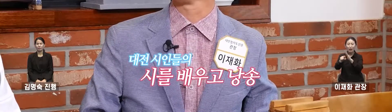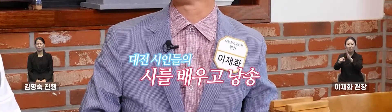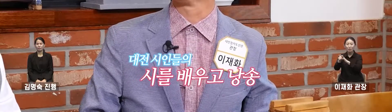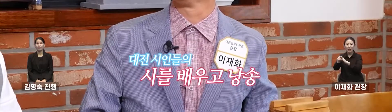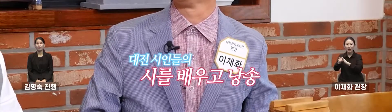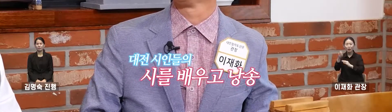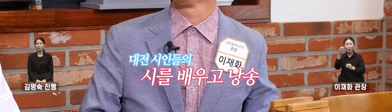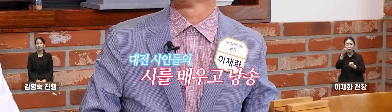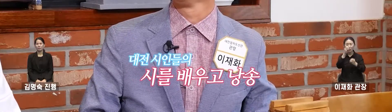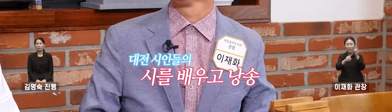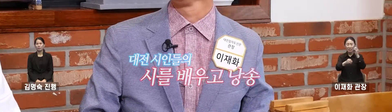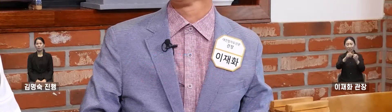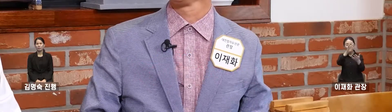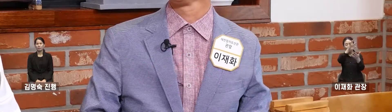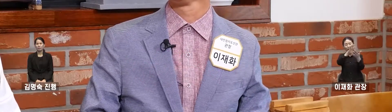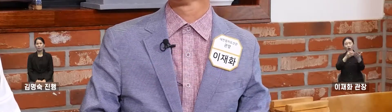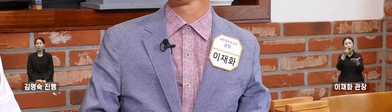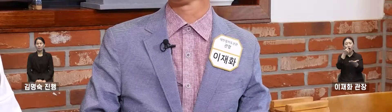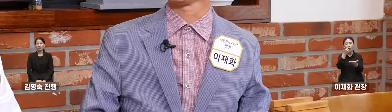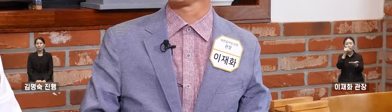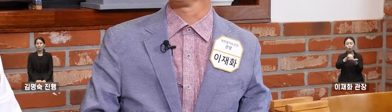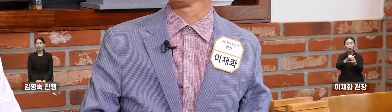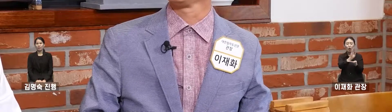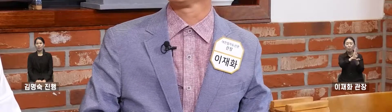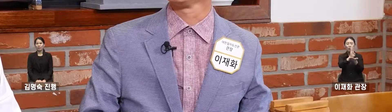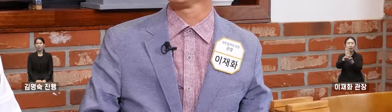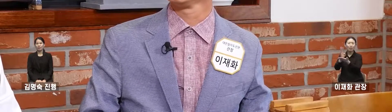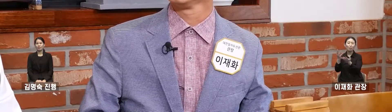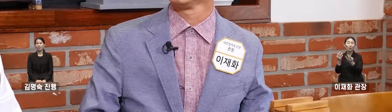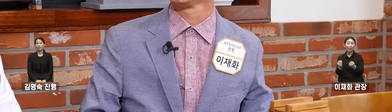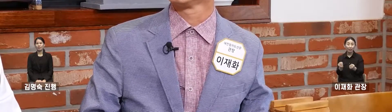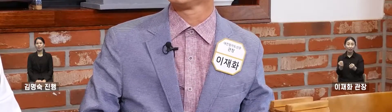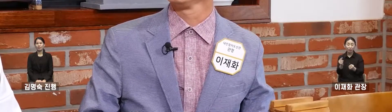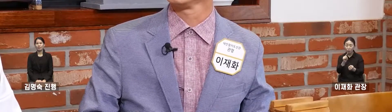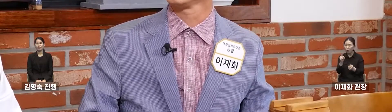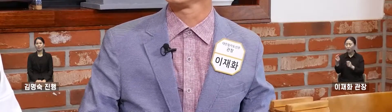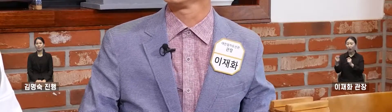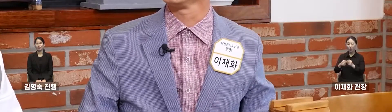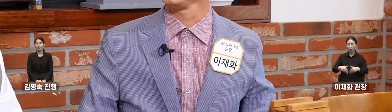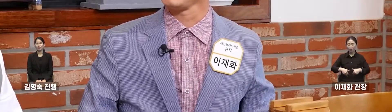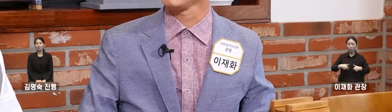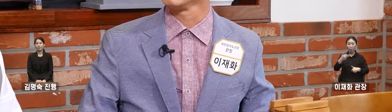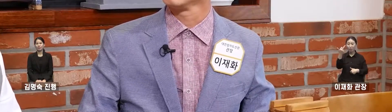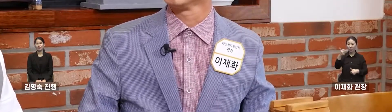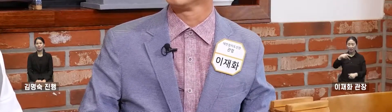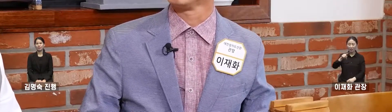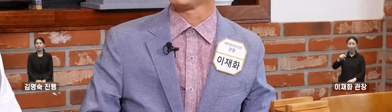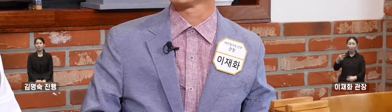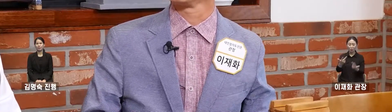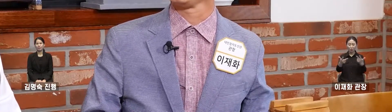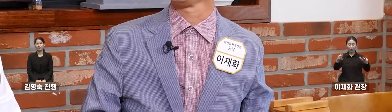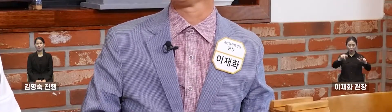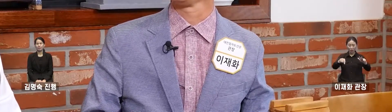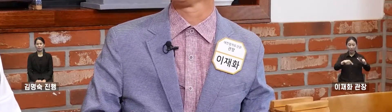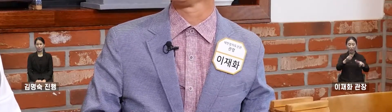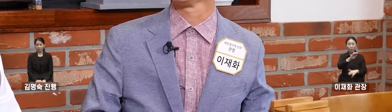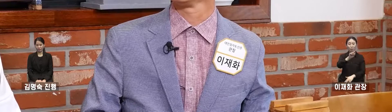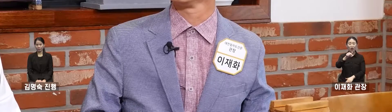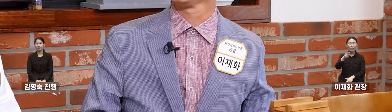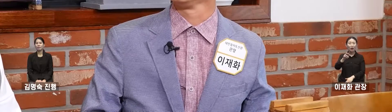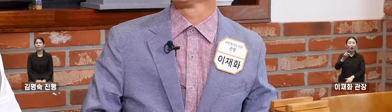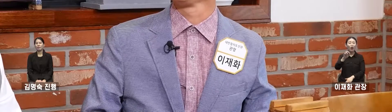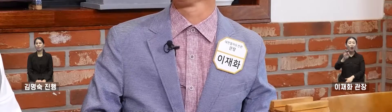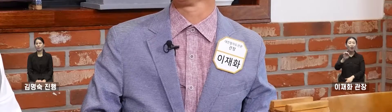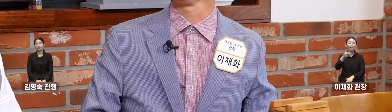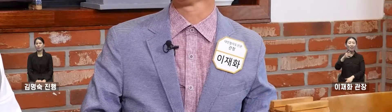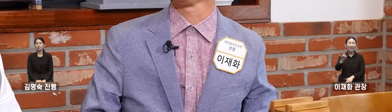많이 있더라고요. 예예. 예, 네, 여기 가까운데 보면은 보문산 사전공원에 뭐 박영래